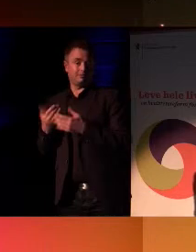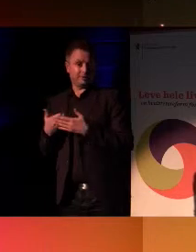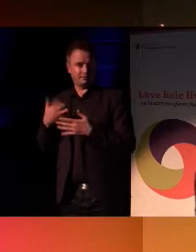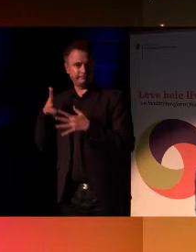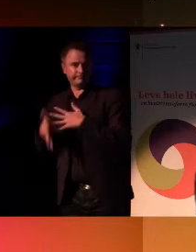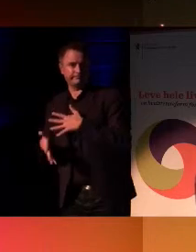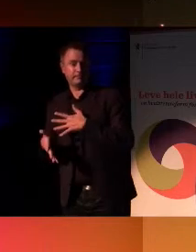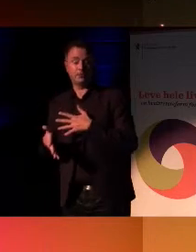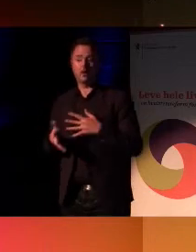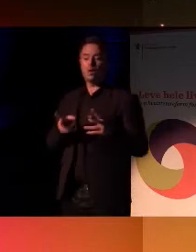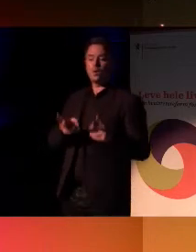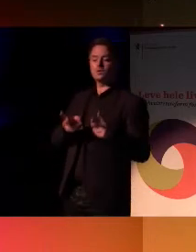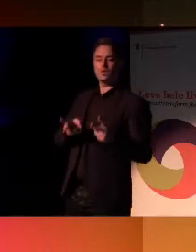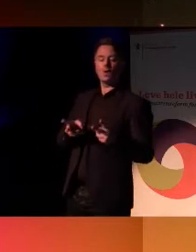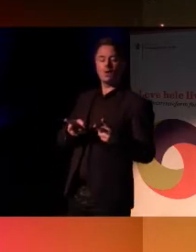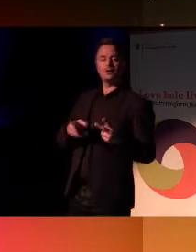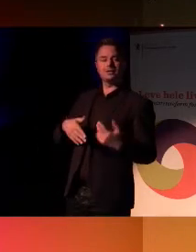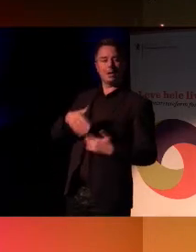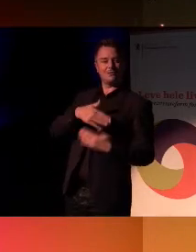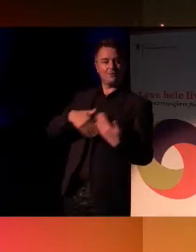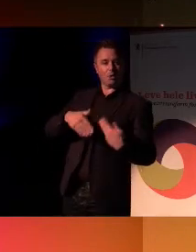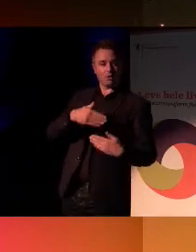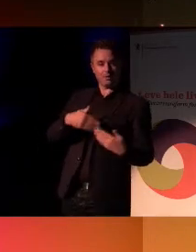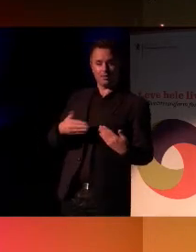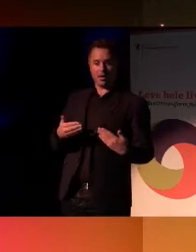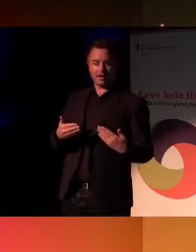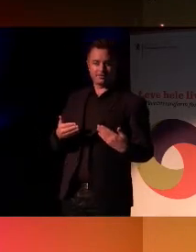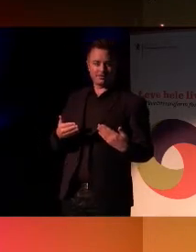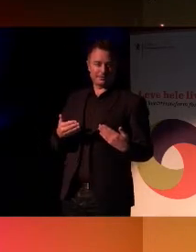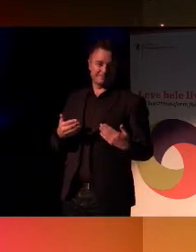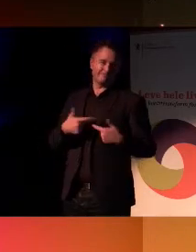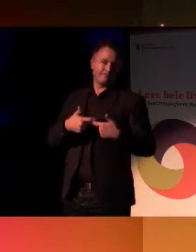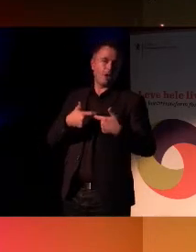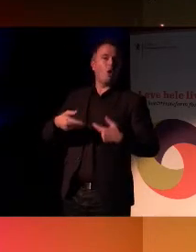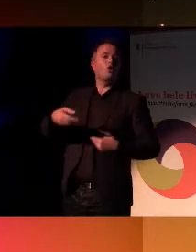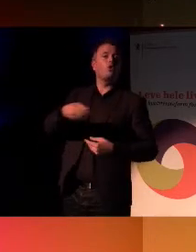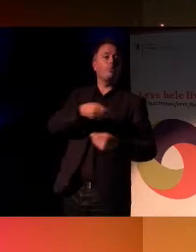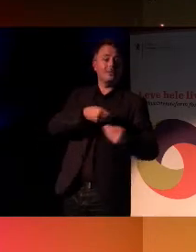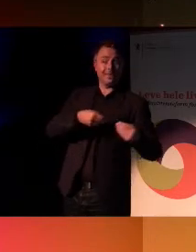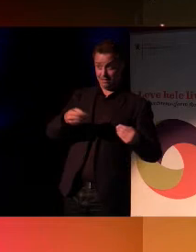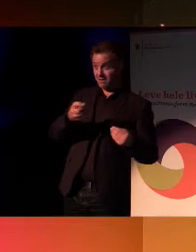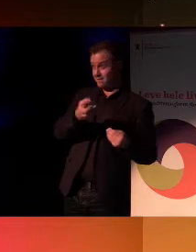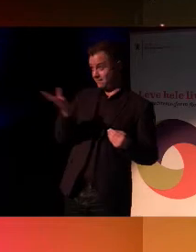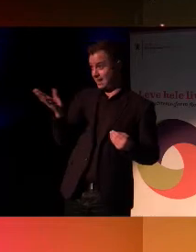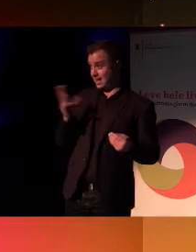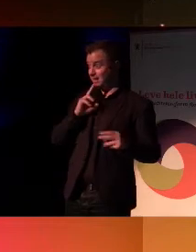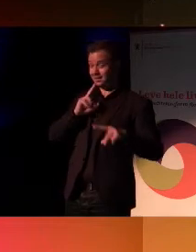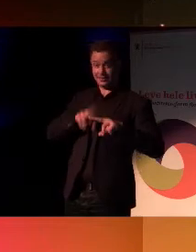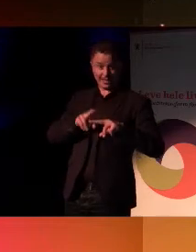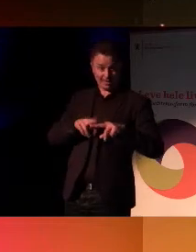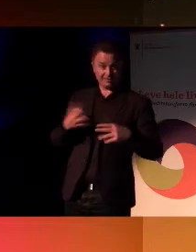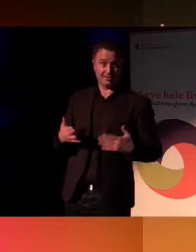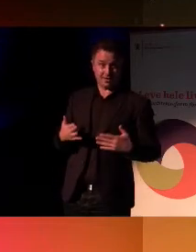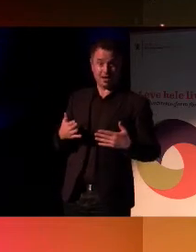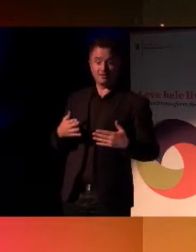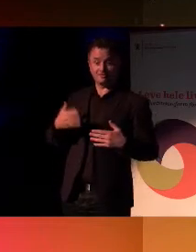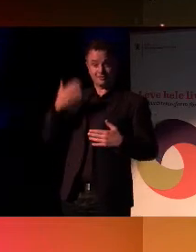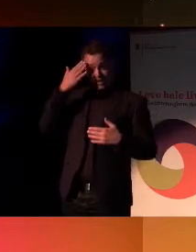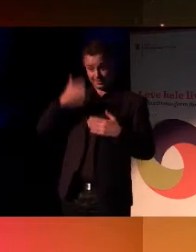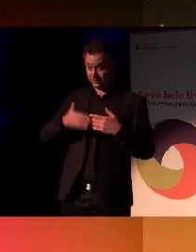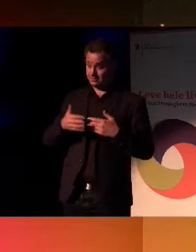anliggende. Som vi har fått høre fra flere her, så vet man at det behov for helsetjenester øker når man blir